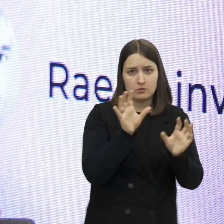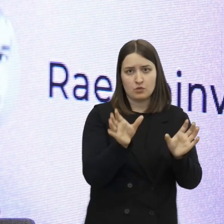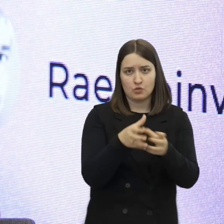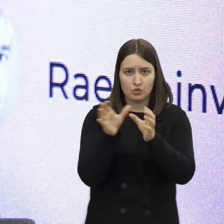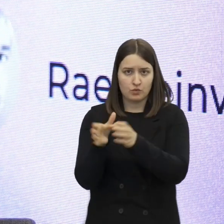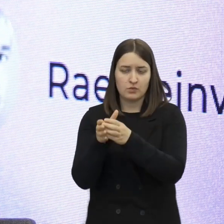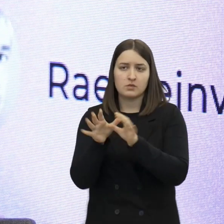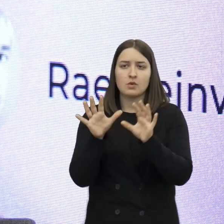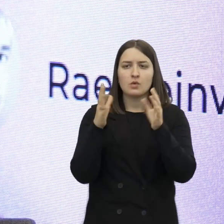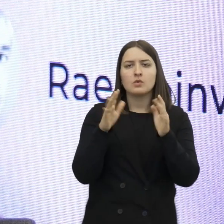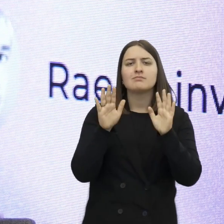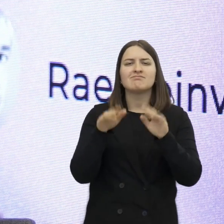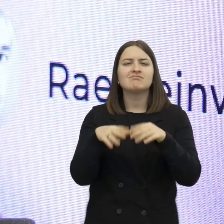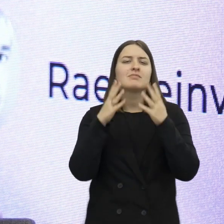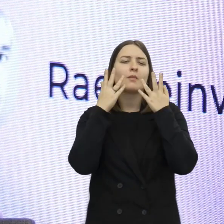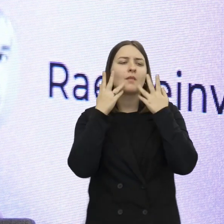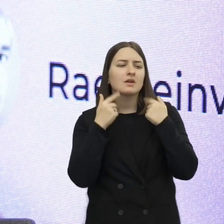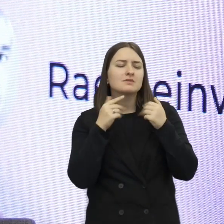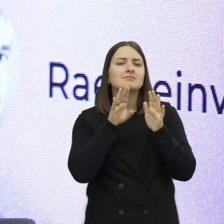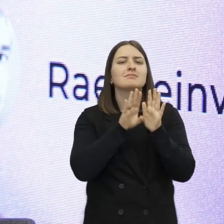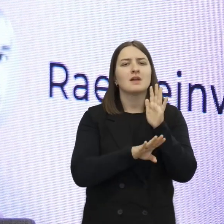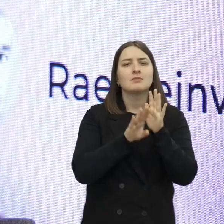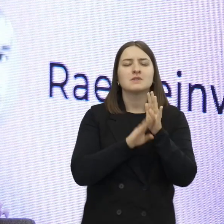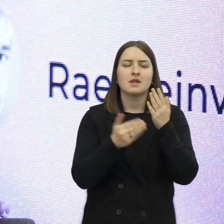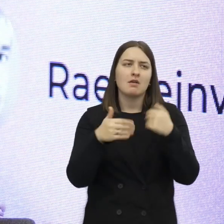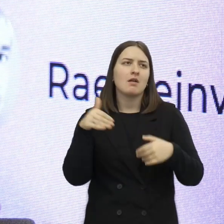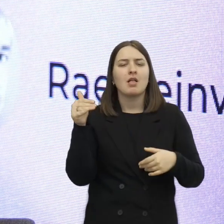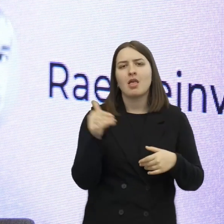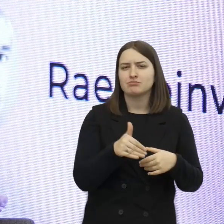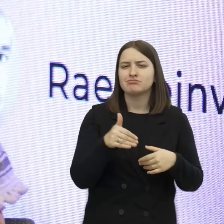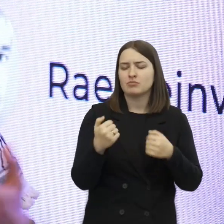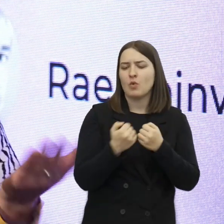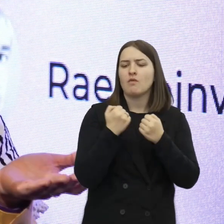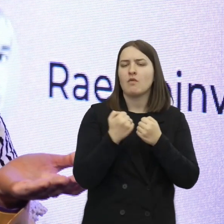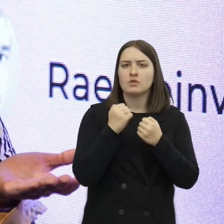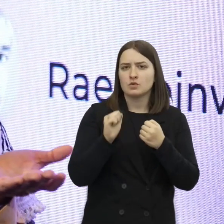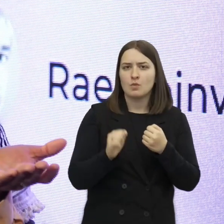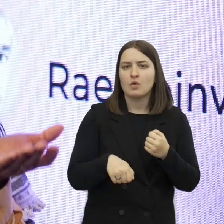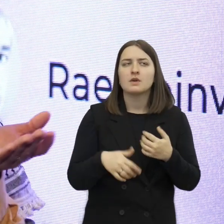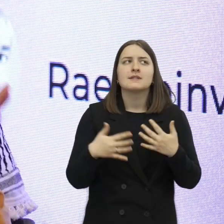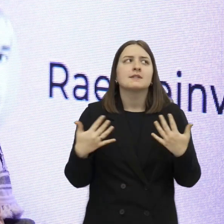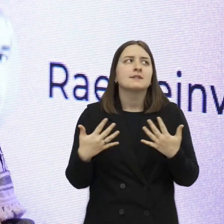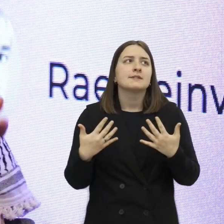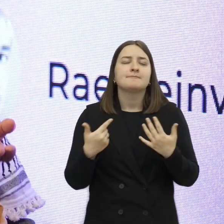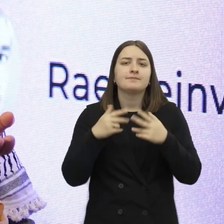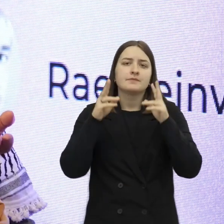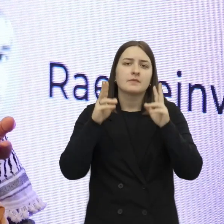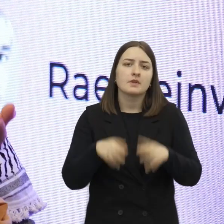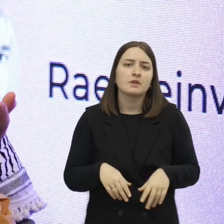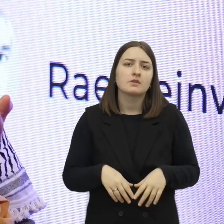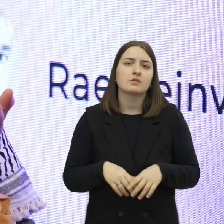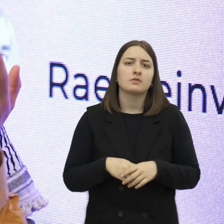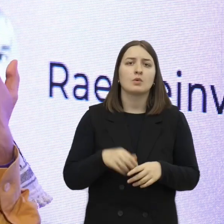patogu, arba paprasta, arba kai Lietuvos vyriausybė galbūt, na, nežinau, man atrodo vis tiek į protestą už